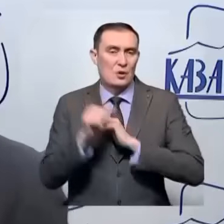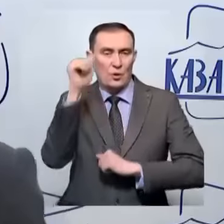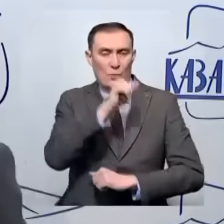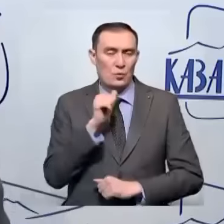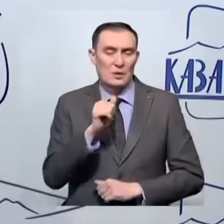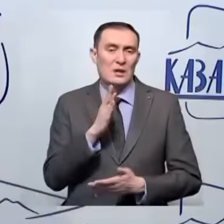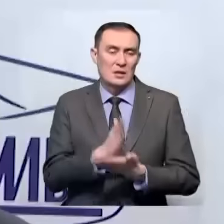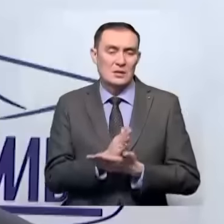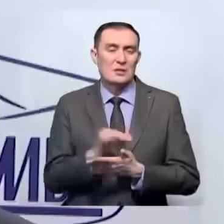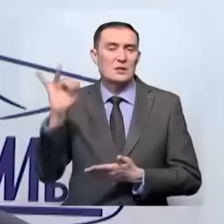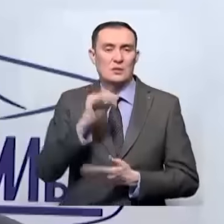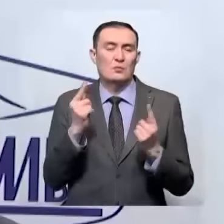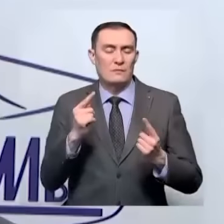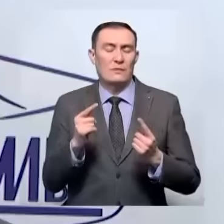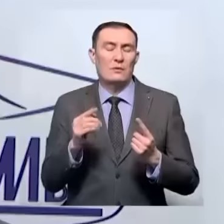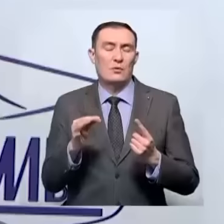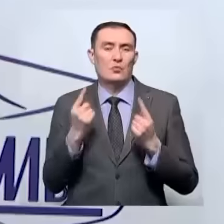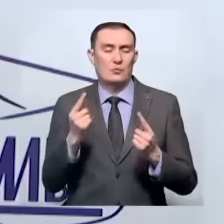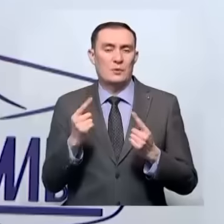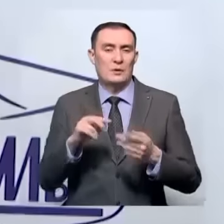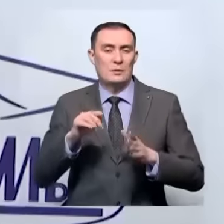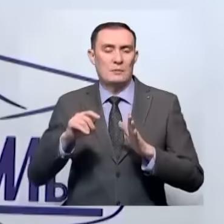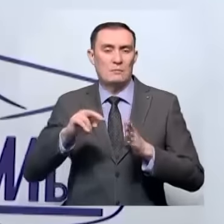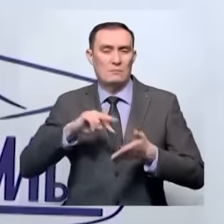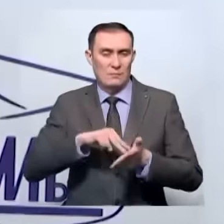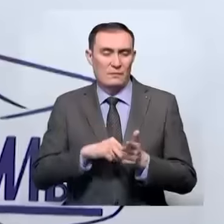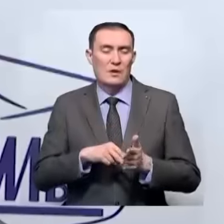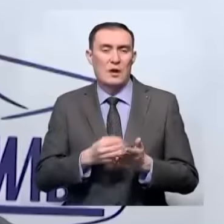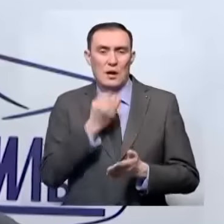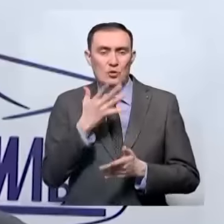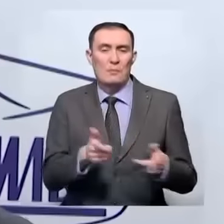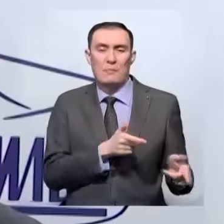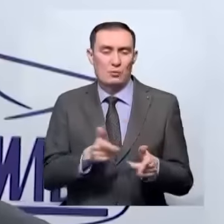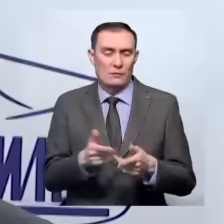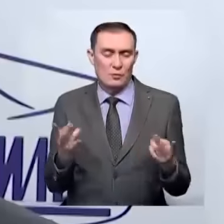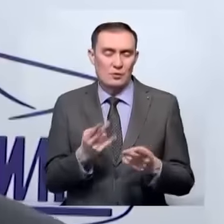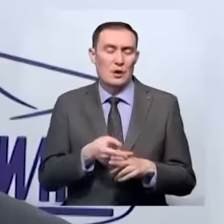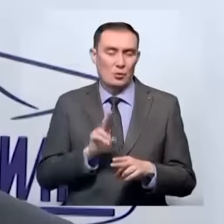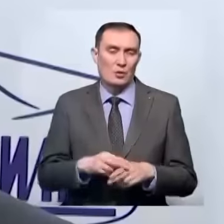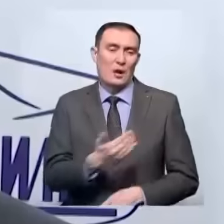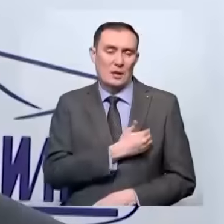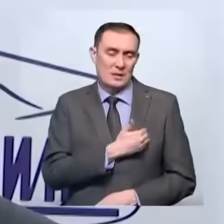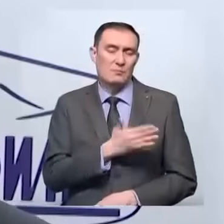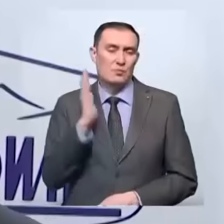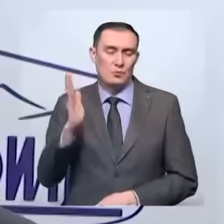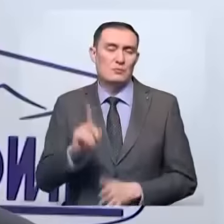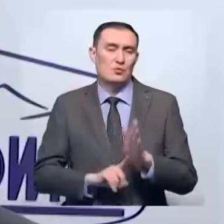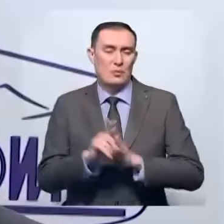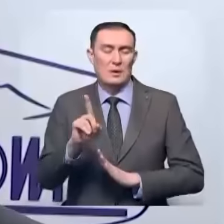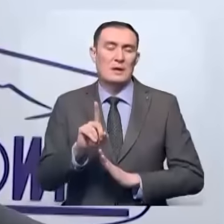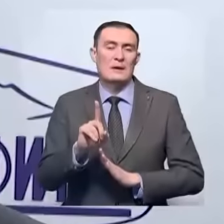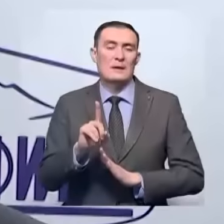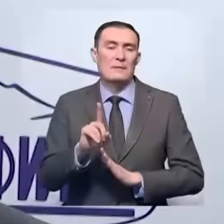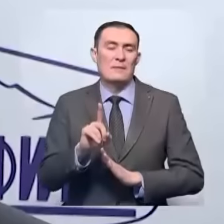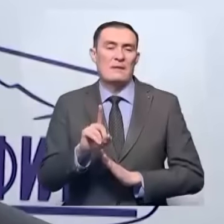есть исторические проекты, достаточно серьезные проекты, требующие хорошей подготовки, к которым мы хотим